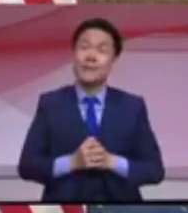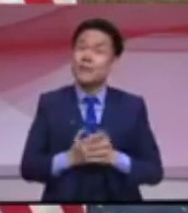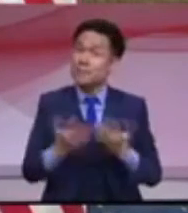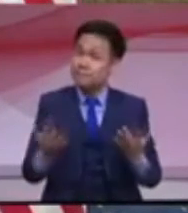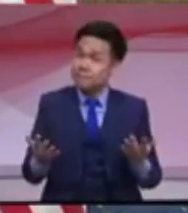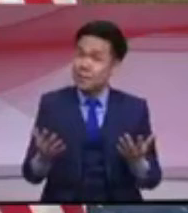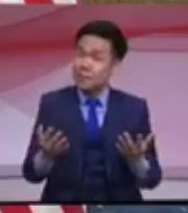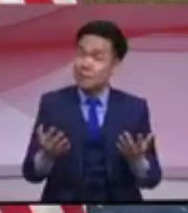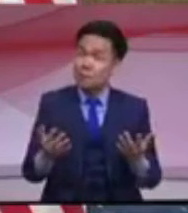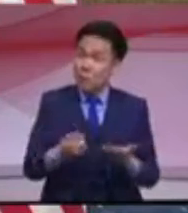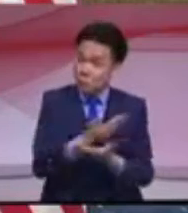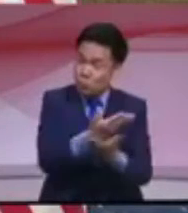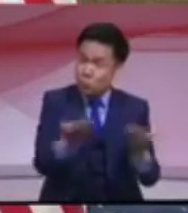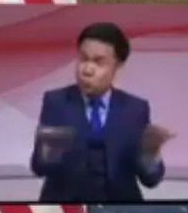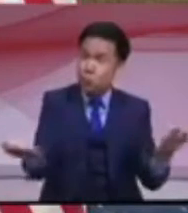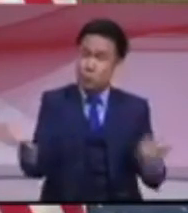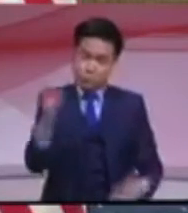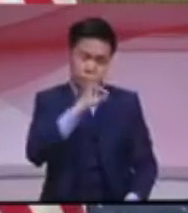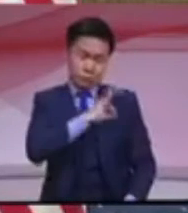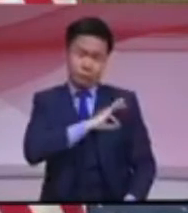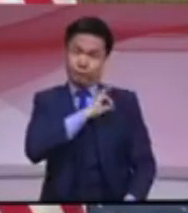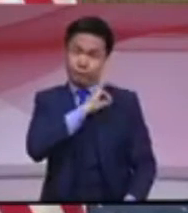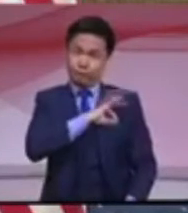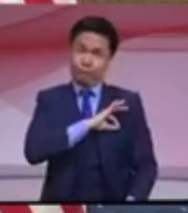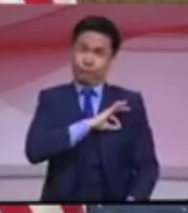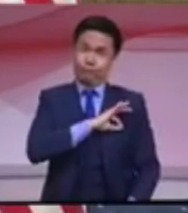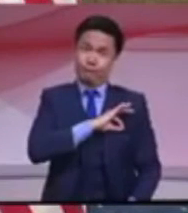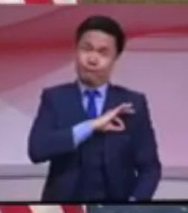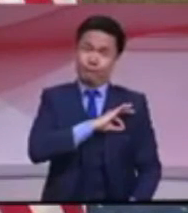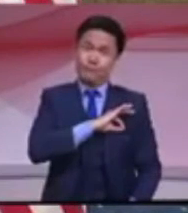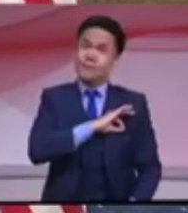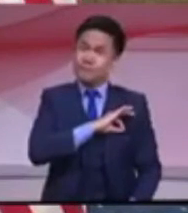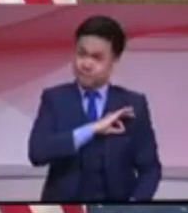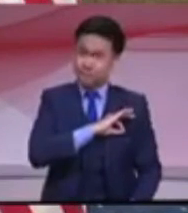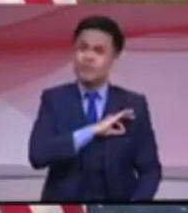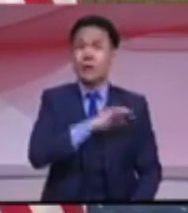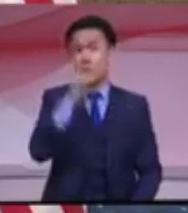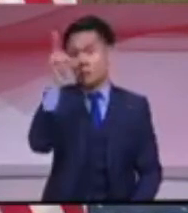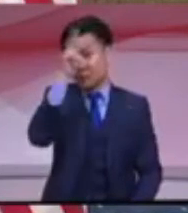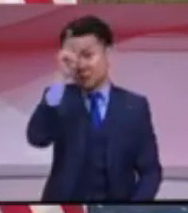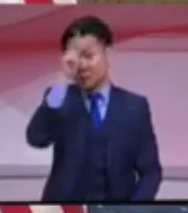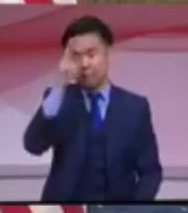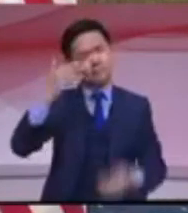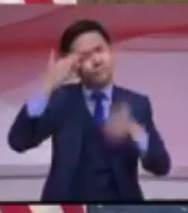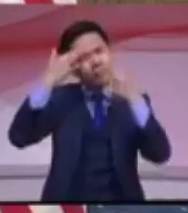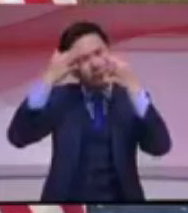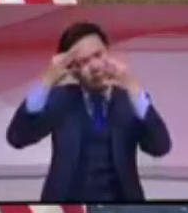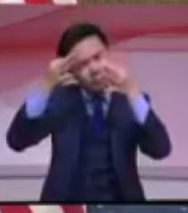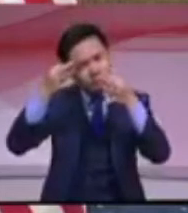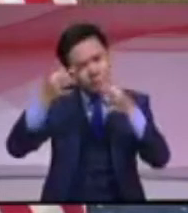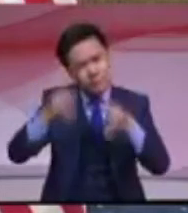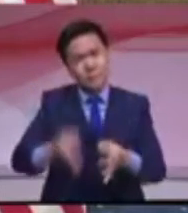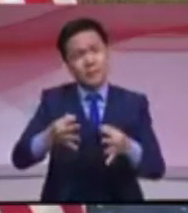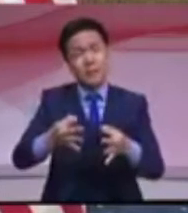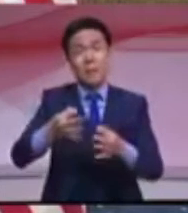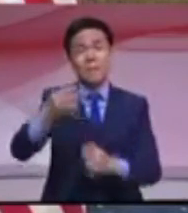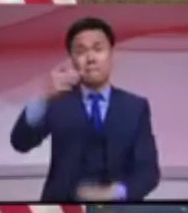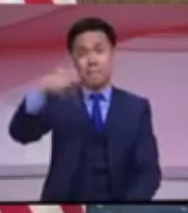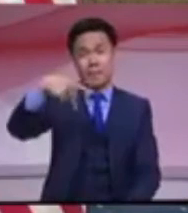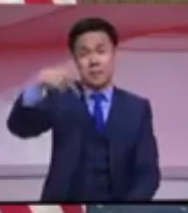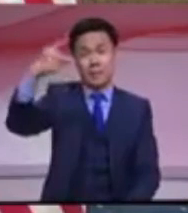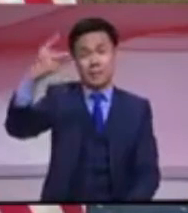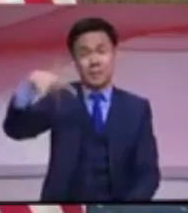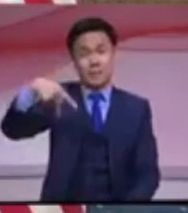demi kepentingan saudara-saudari sekalian kerajaan telah memutuskan perintah kaulan